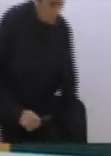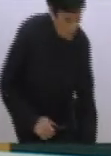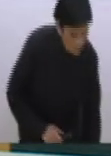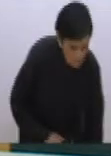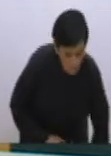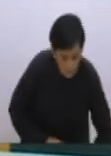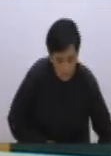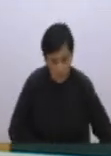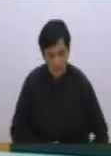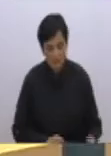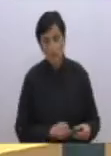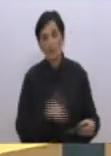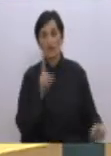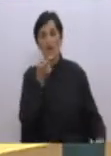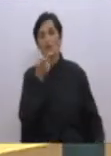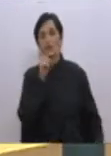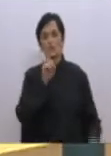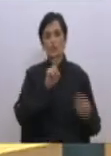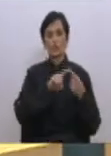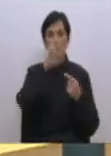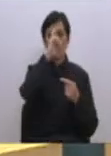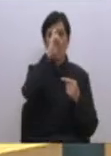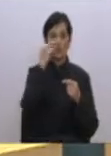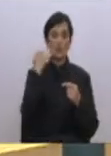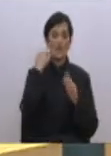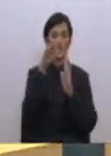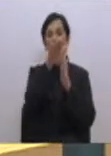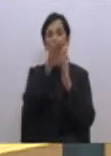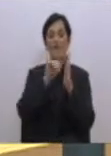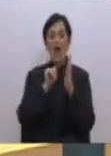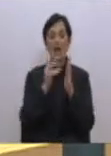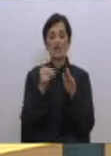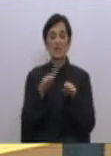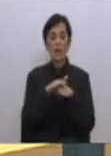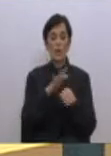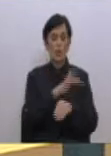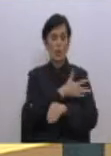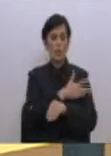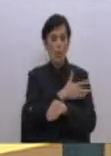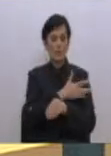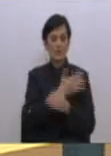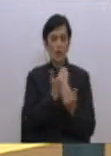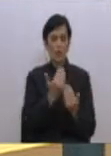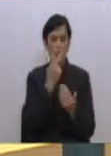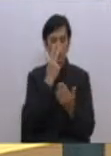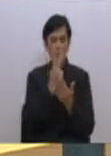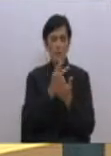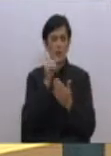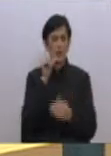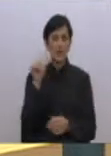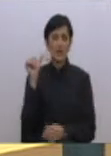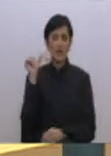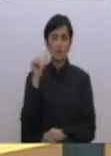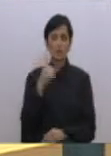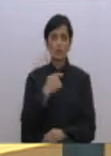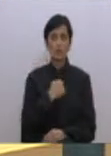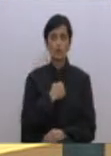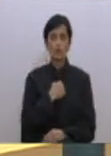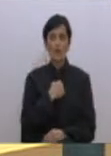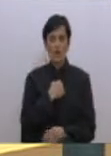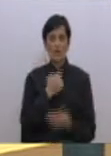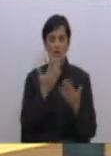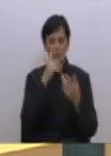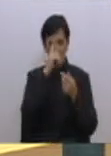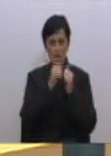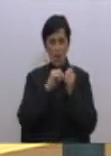Raceheba, sahet, privovale, bisa, areba, sada, mati, da, paru, sada, mumsa, hurebis mașină, bez, ca să le-ți dăm un lubașin, ci albat ca